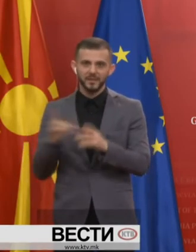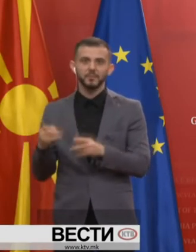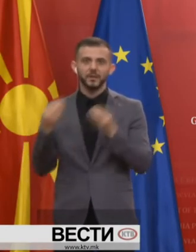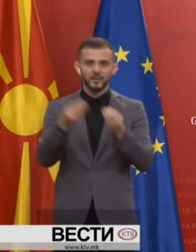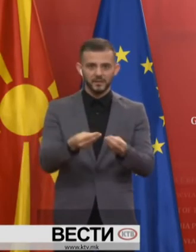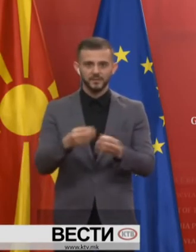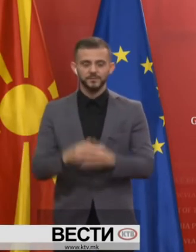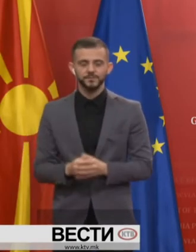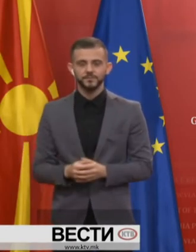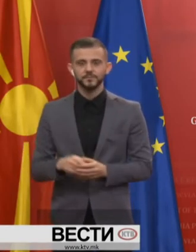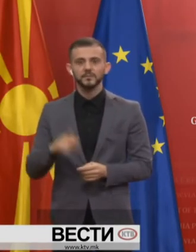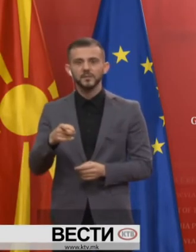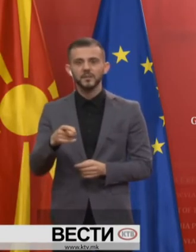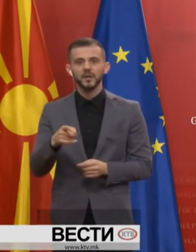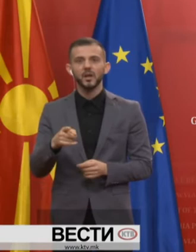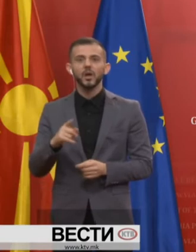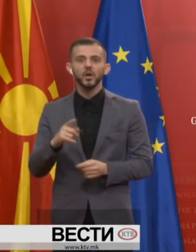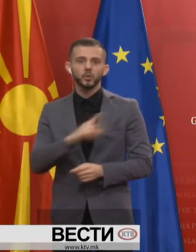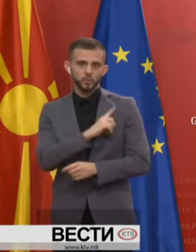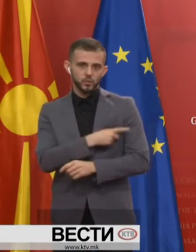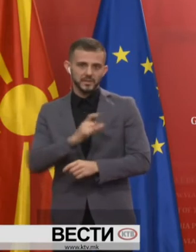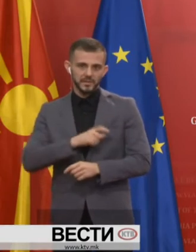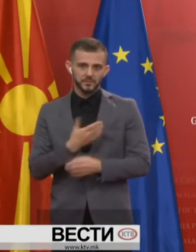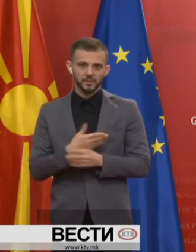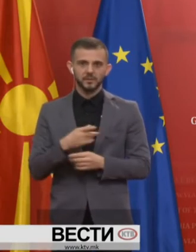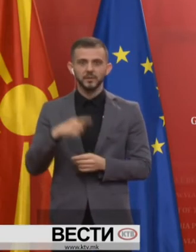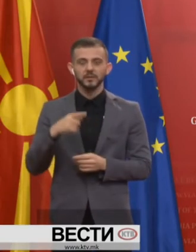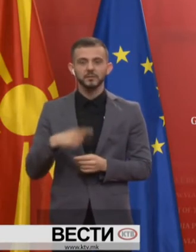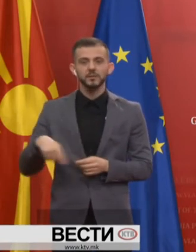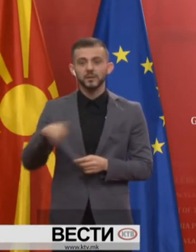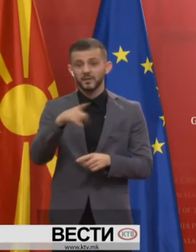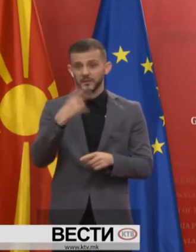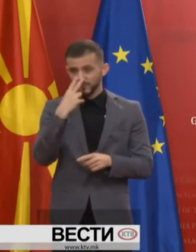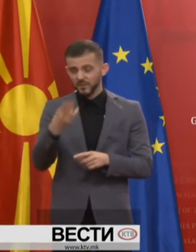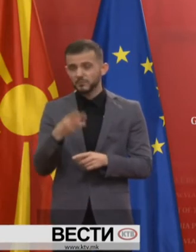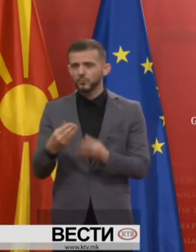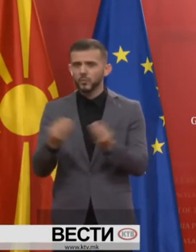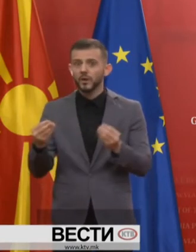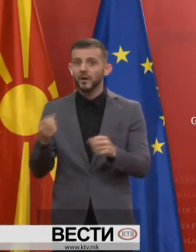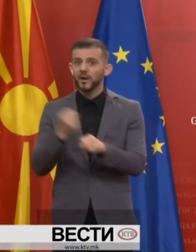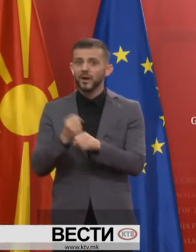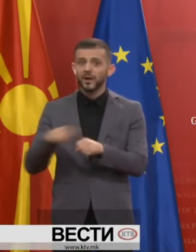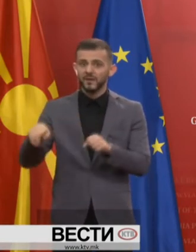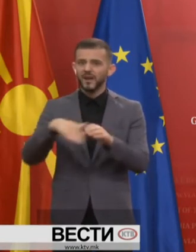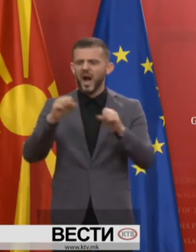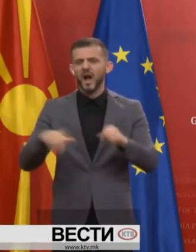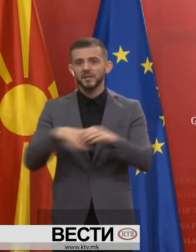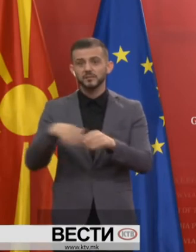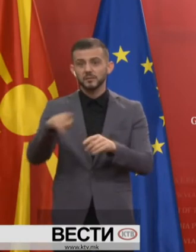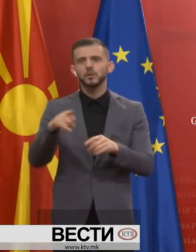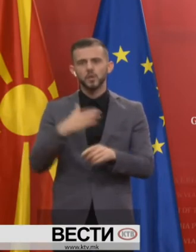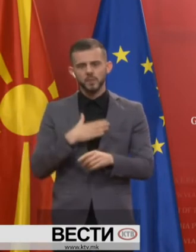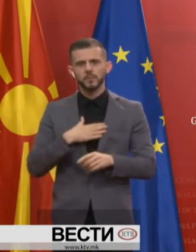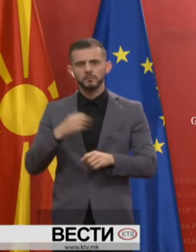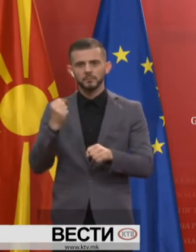Генерално, трудовиот инспекторат констатира дека поголемиот дел од работодавачите ги почитуваат препораките за заштита на своите